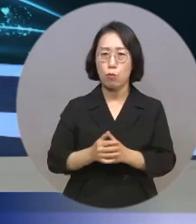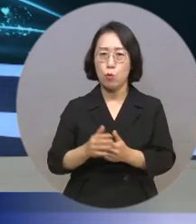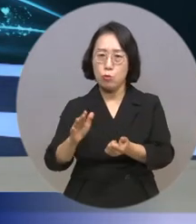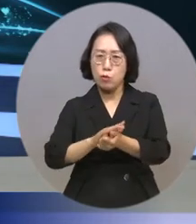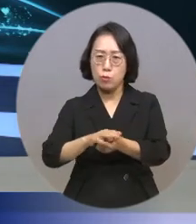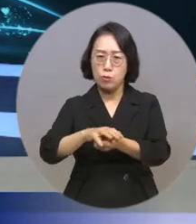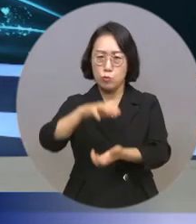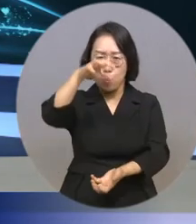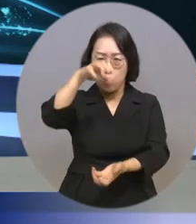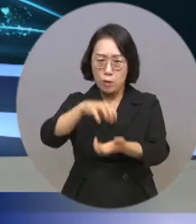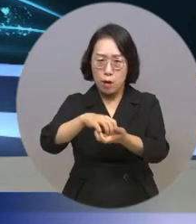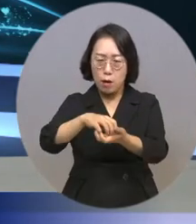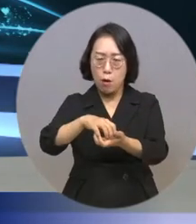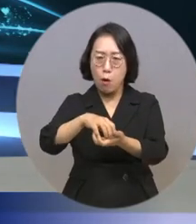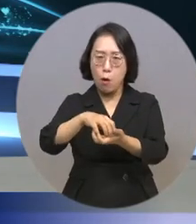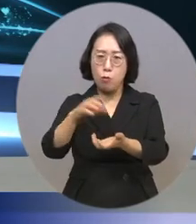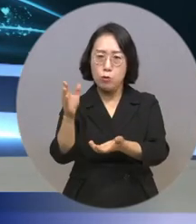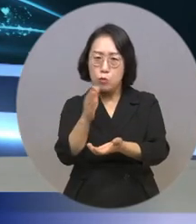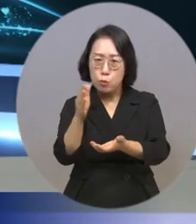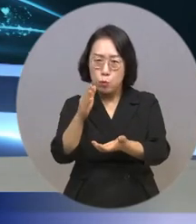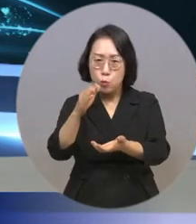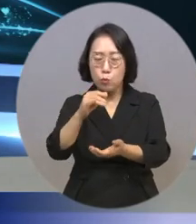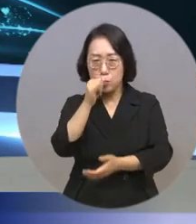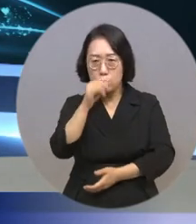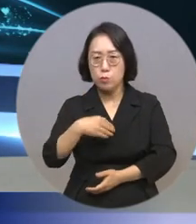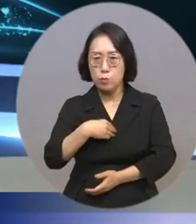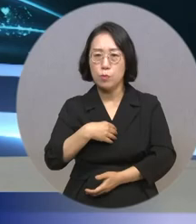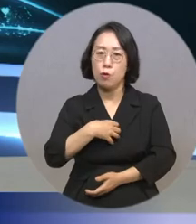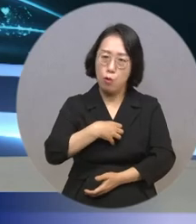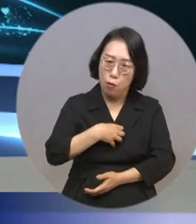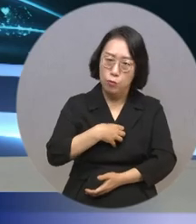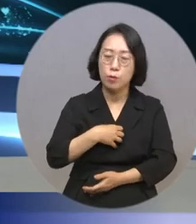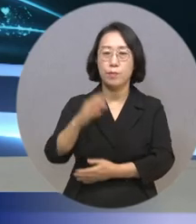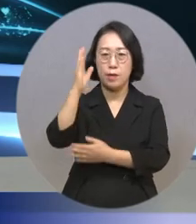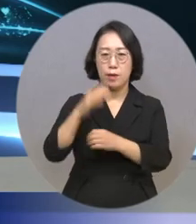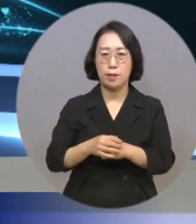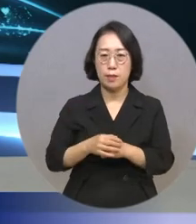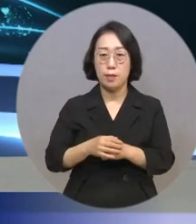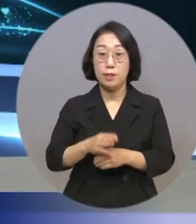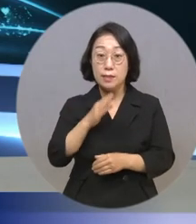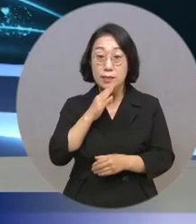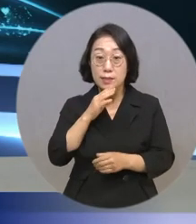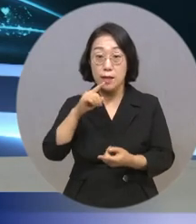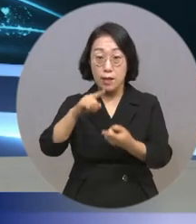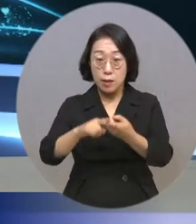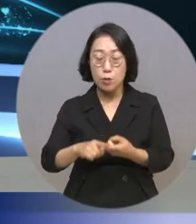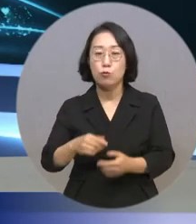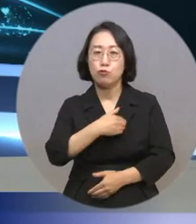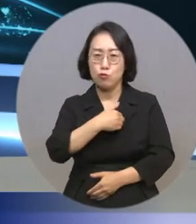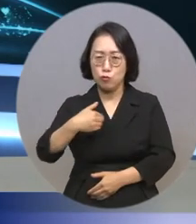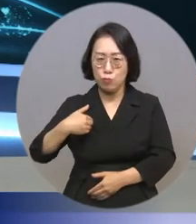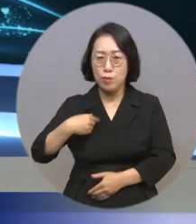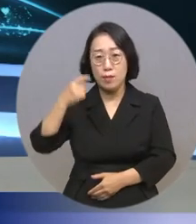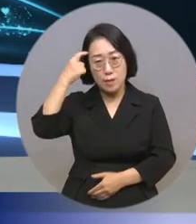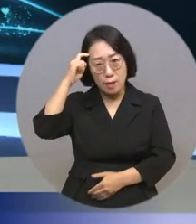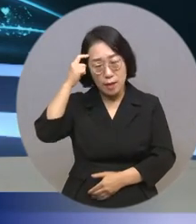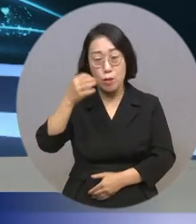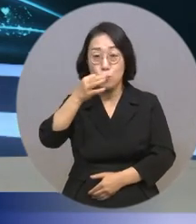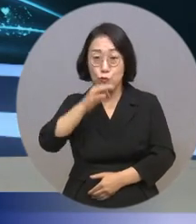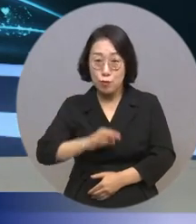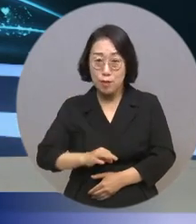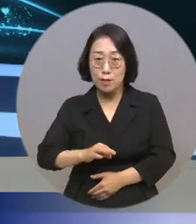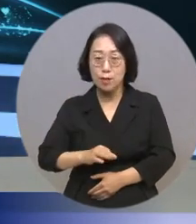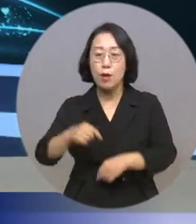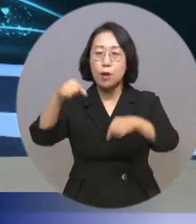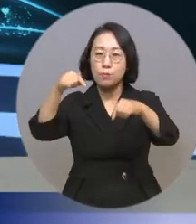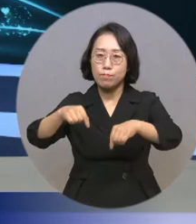총량 확보에 대한 우려의 목소리도 있는 상황입니다. 실효성 있는 제도 마련에 대한 충분한 고민과 준비가